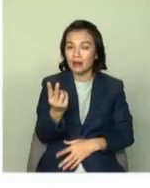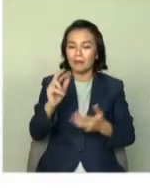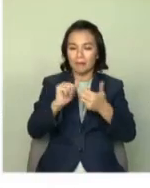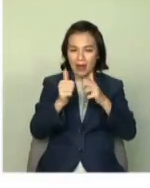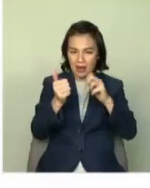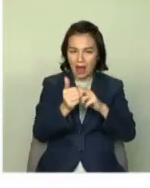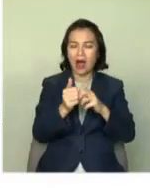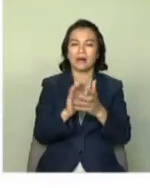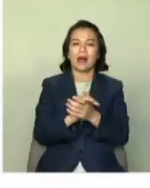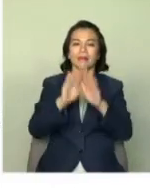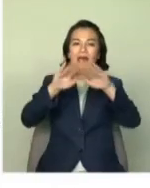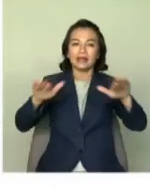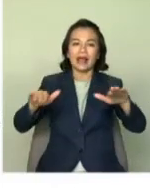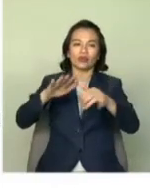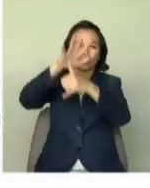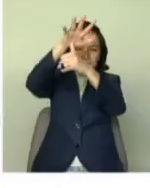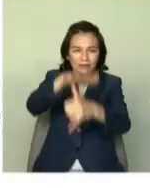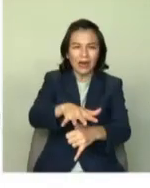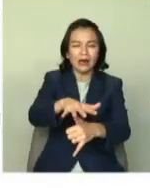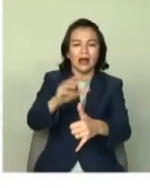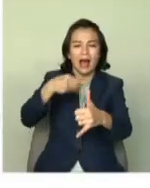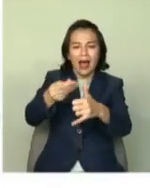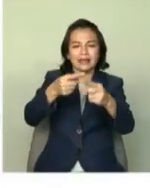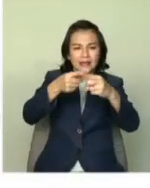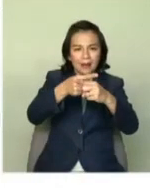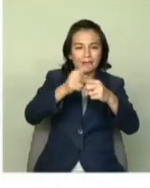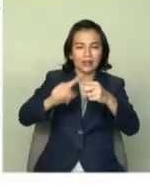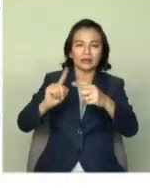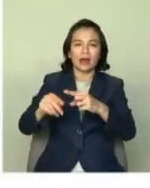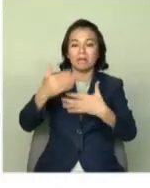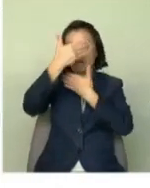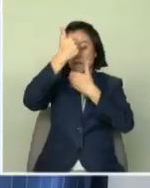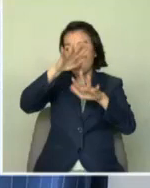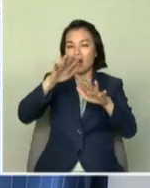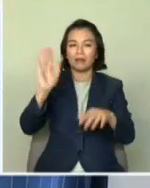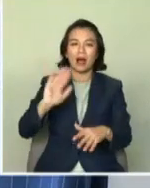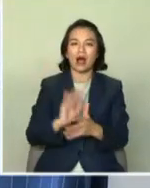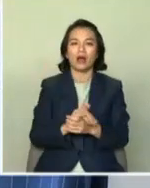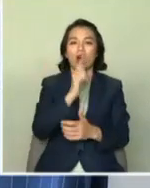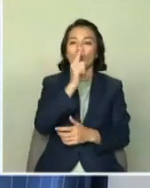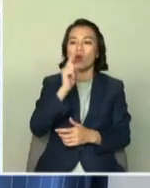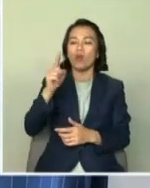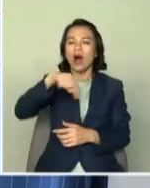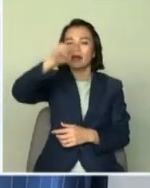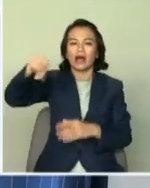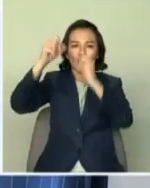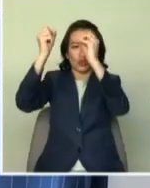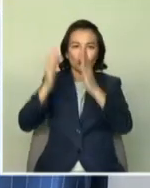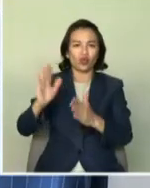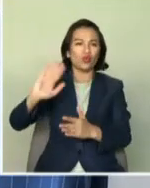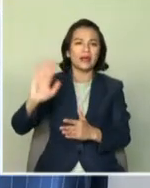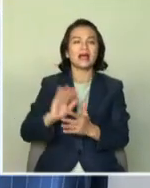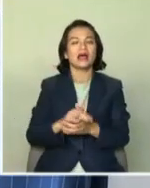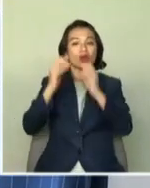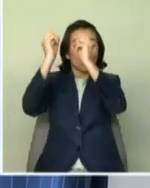งต่อเด็กไม่ควรจะเพิกเฉยและอย่าให้เหตุการณ์นี้กลายเป็นการเหมารวมไปตำหนิคุณครูทุกคนนะคะเพราะอย่าลืม